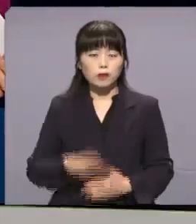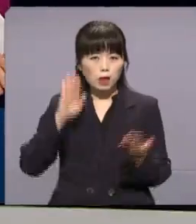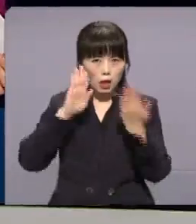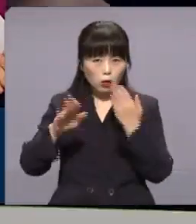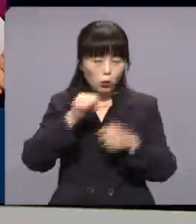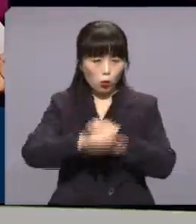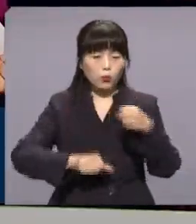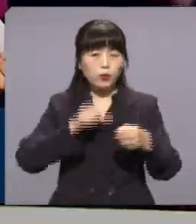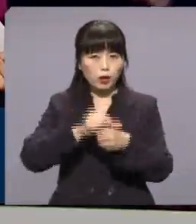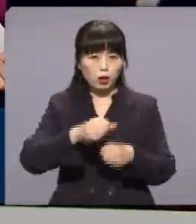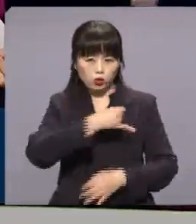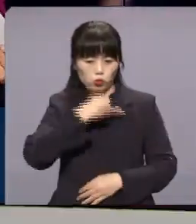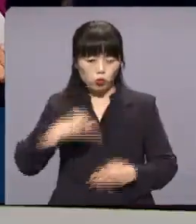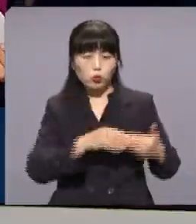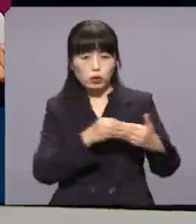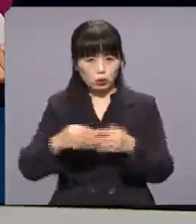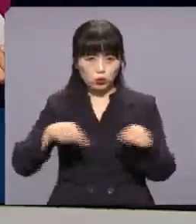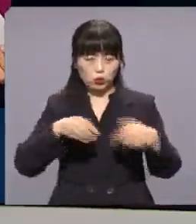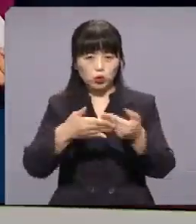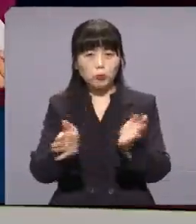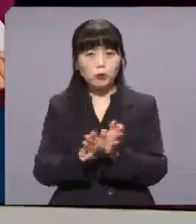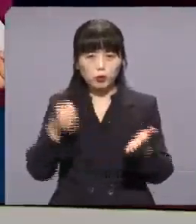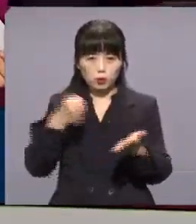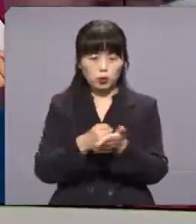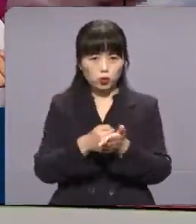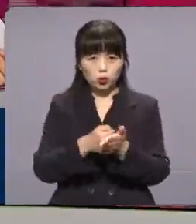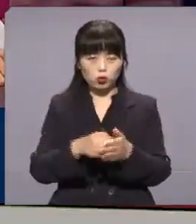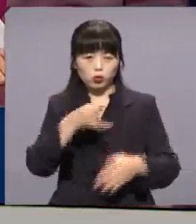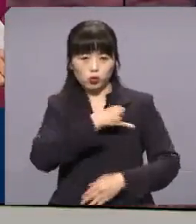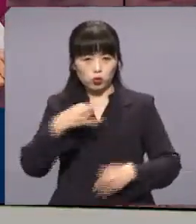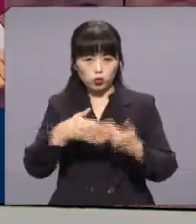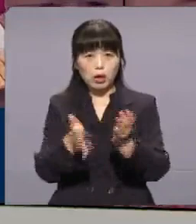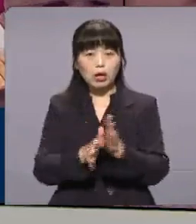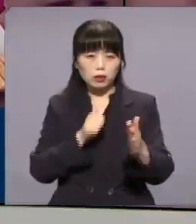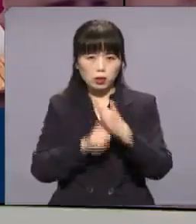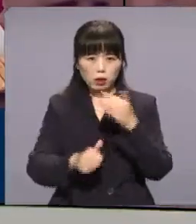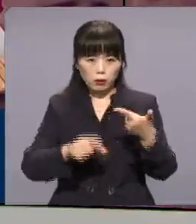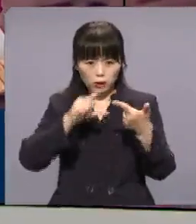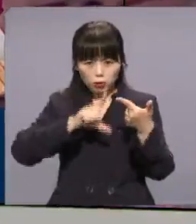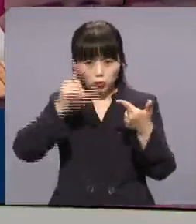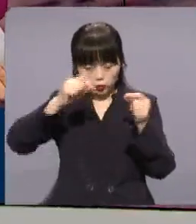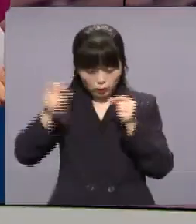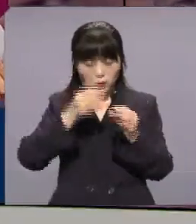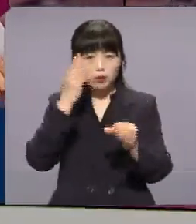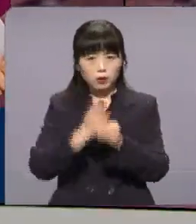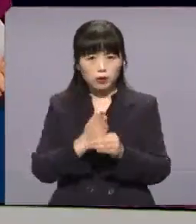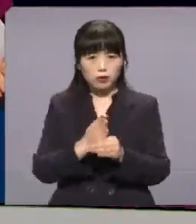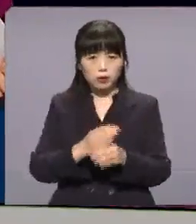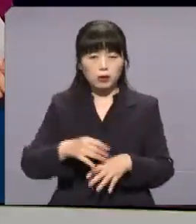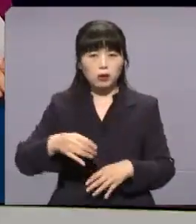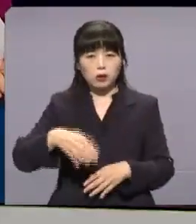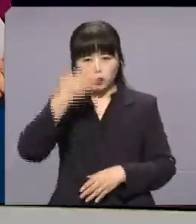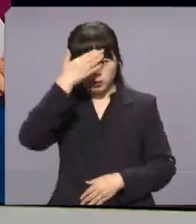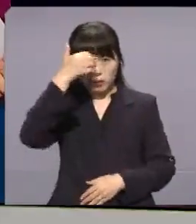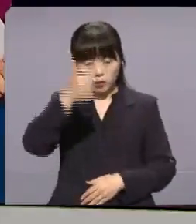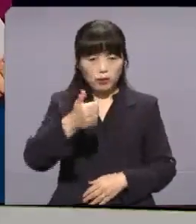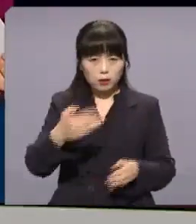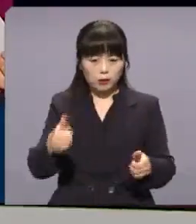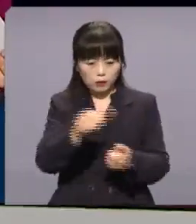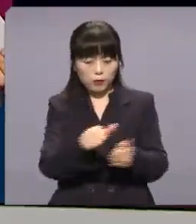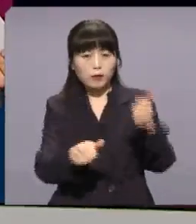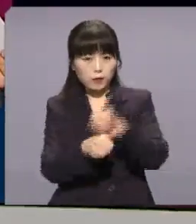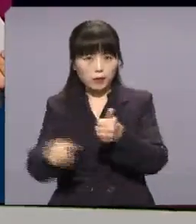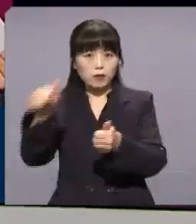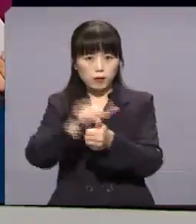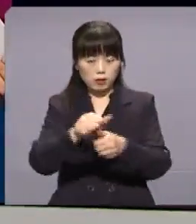향후 5년간 중국을 이끌 지도부를 결정할 중국 당대회가 엿새 앞으로 다가왔습니다. 시진핑 주석의 3연임으로